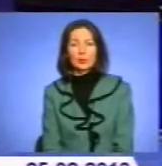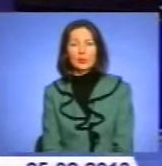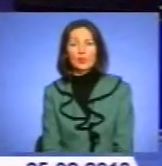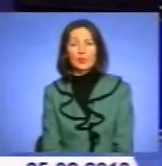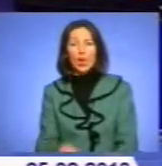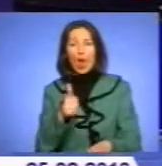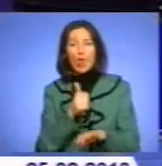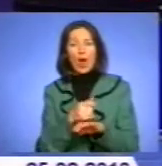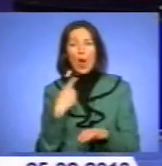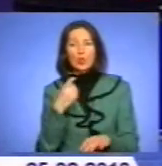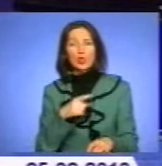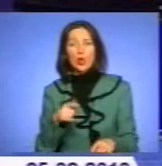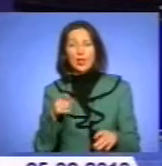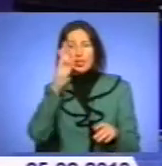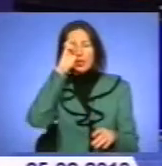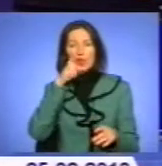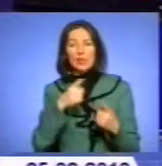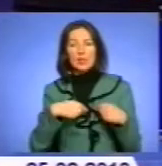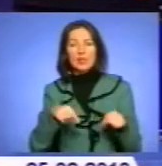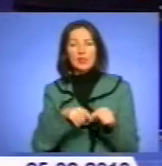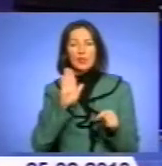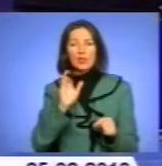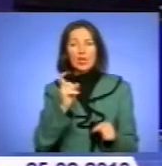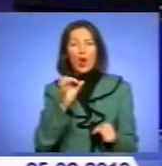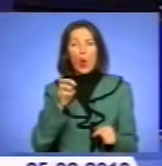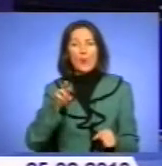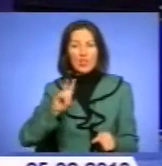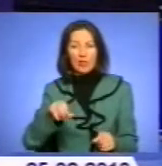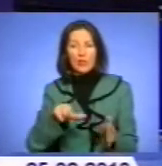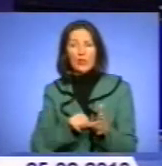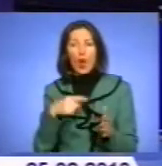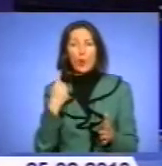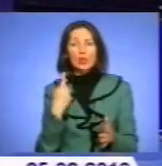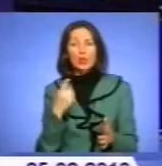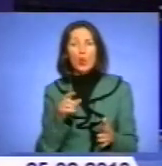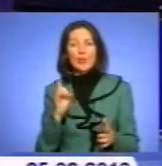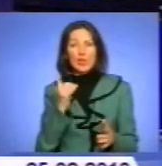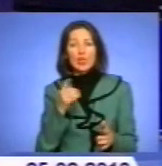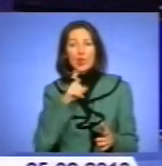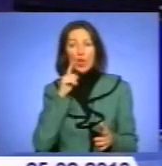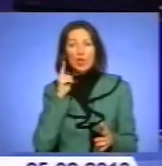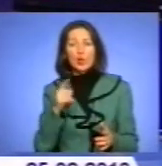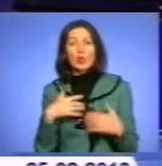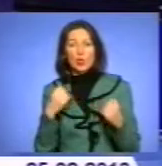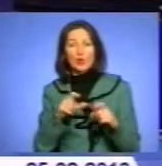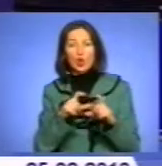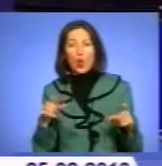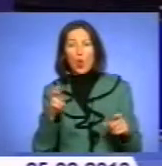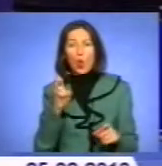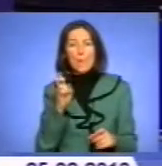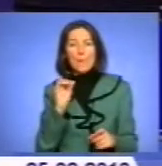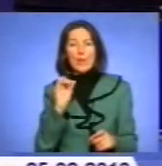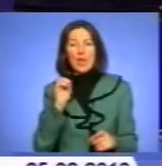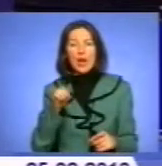Голова обласної державної адміністрації Валентин Хоптян відвідав обласну дитячо-юнацьку спортивну школу з біатлону у селі Підгородня Тернопільського